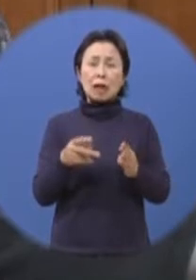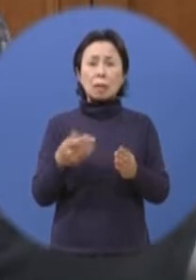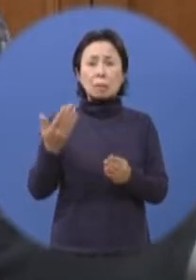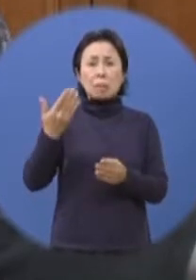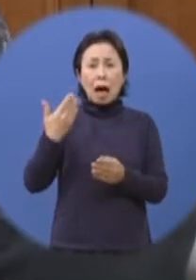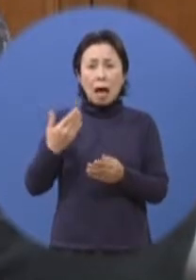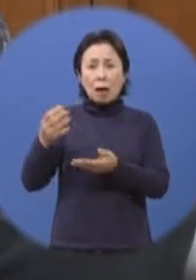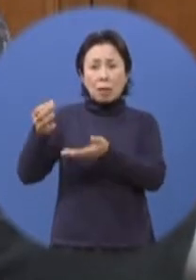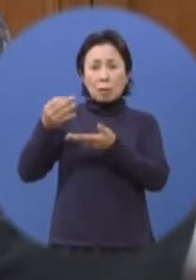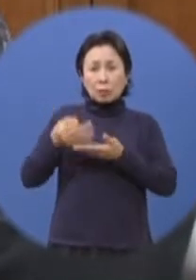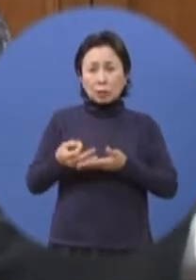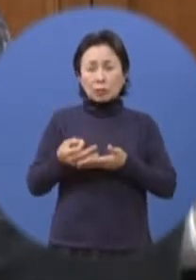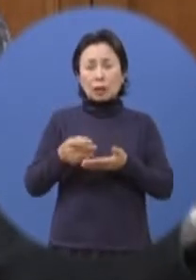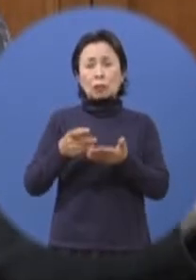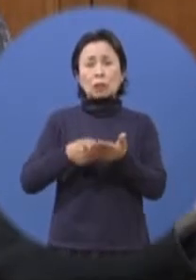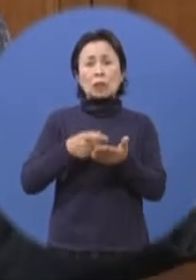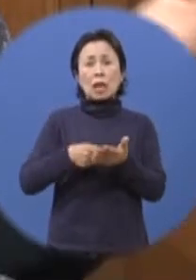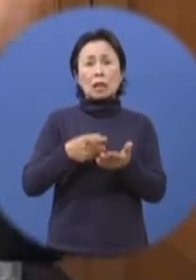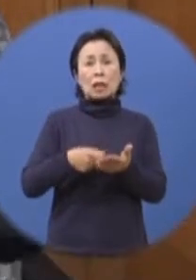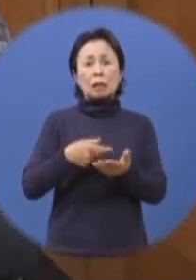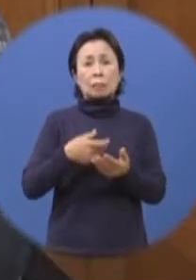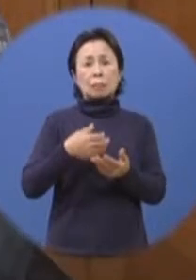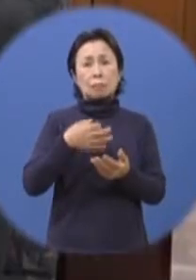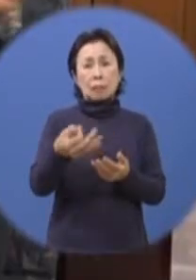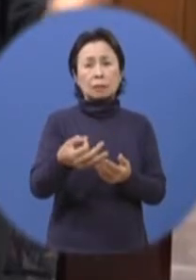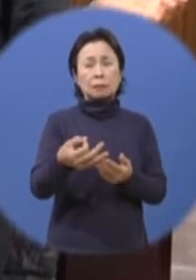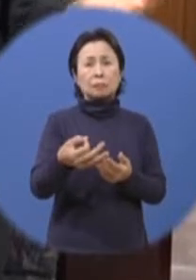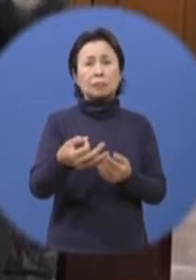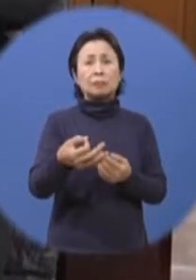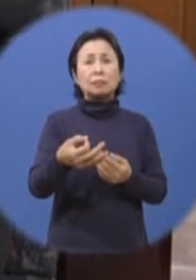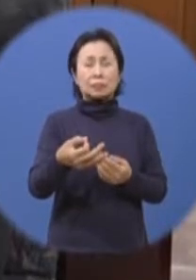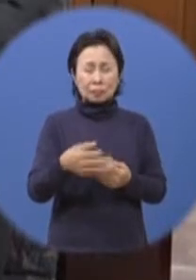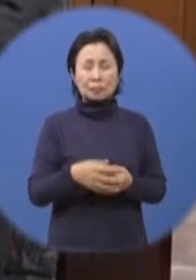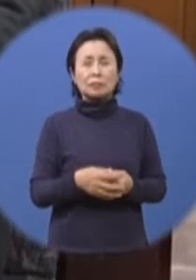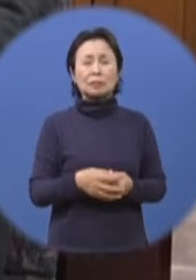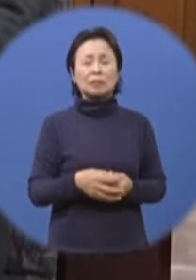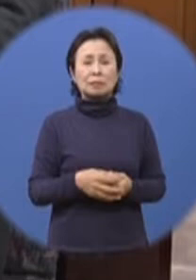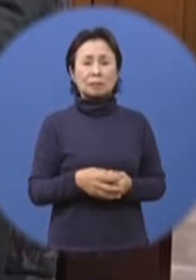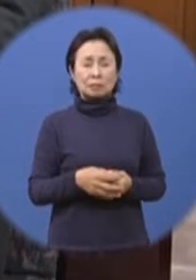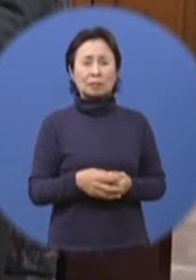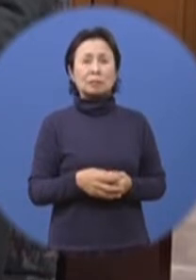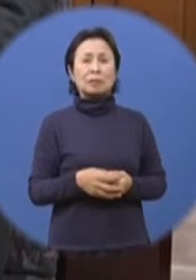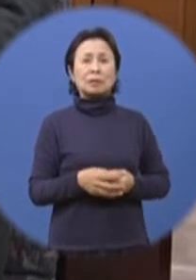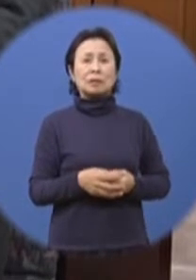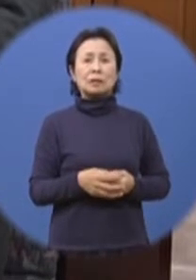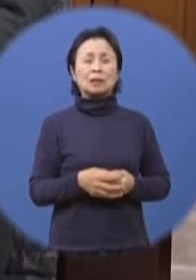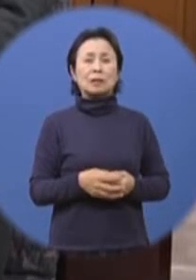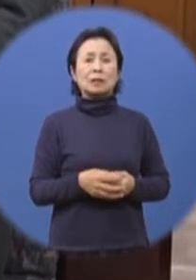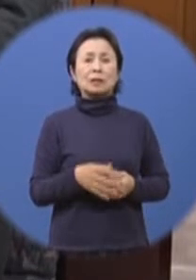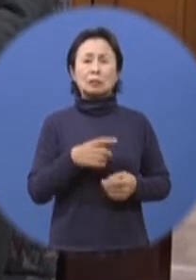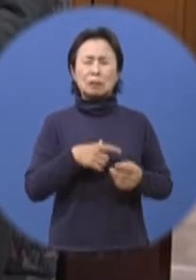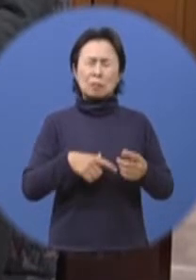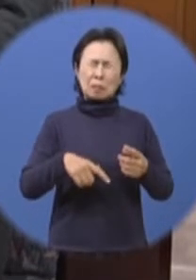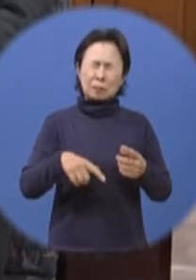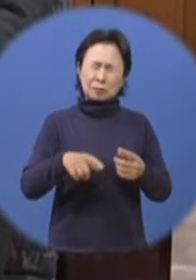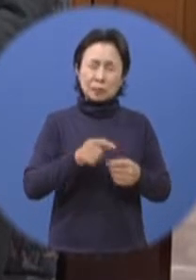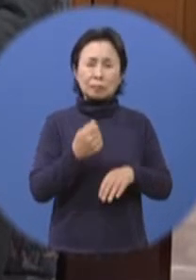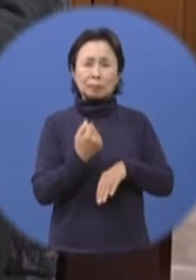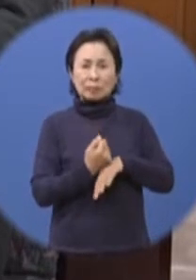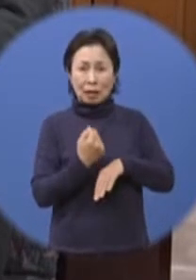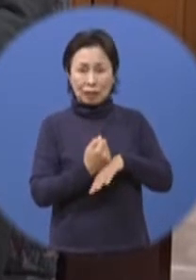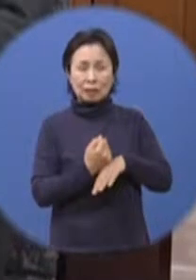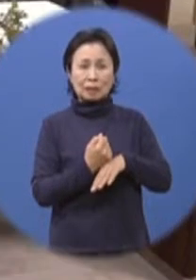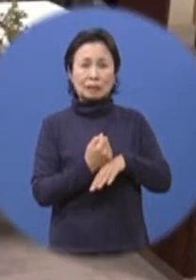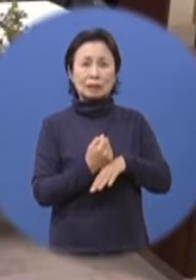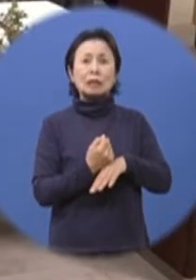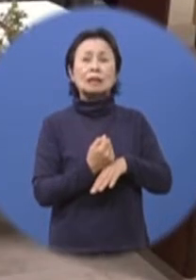そのもあったっけっていう名のが借金になってがバーッと取り立てないさあですこれはやられると思うしようもないので